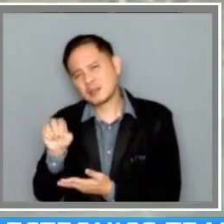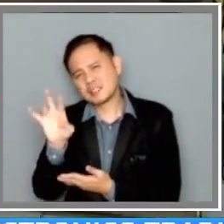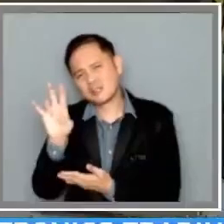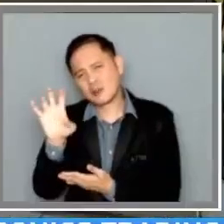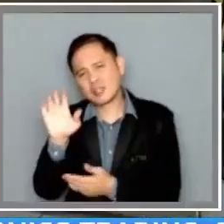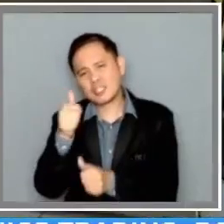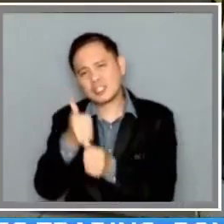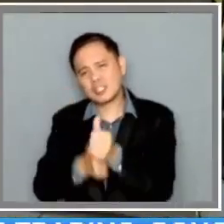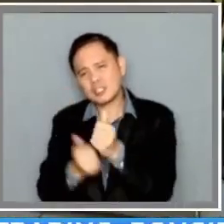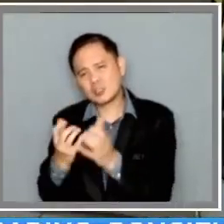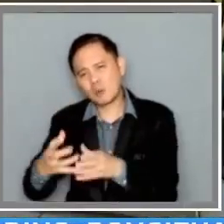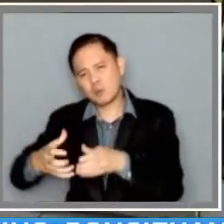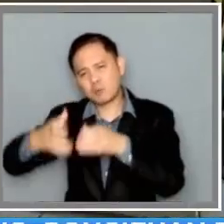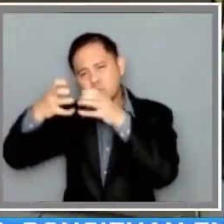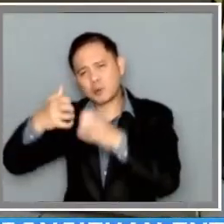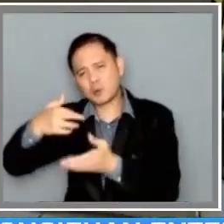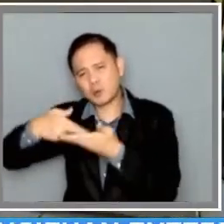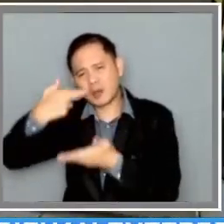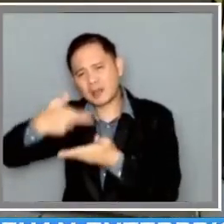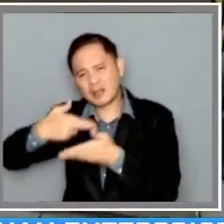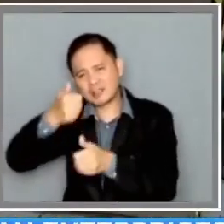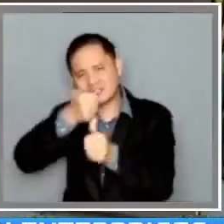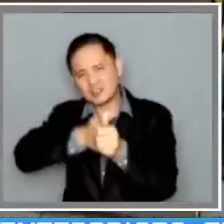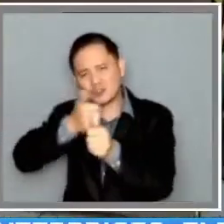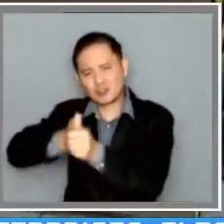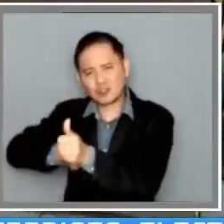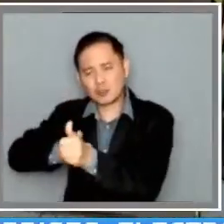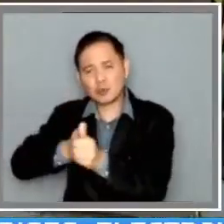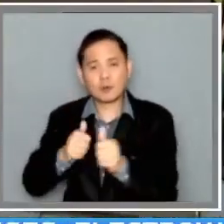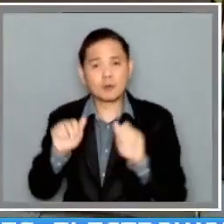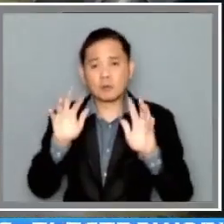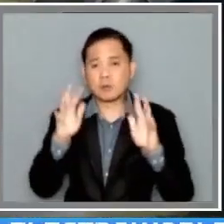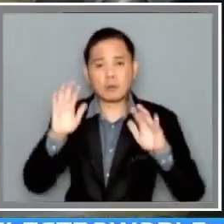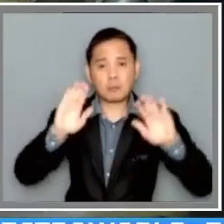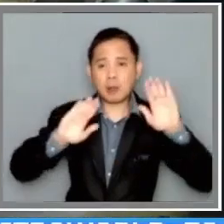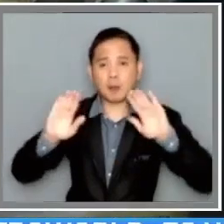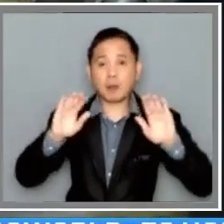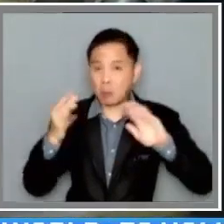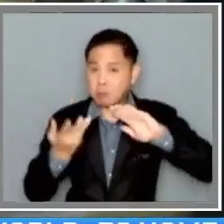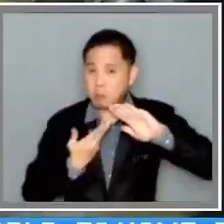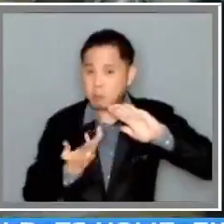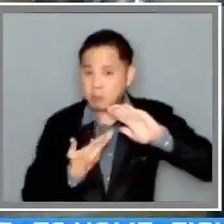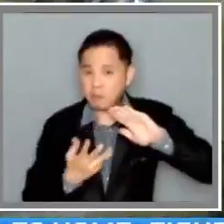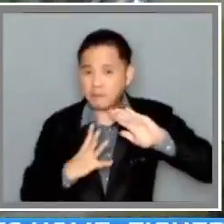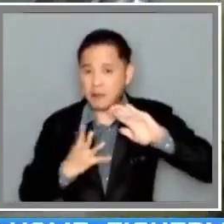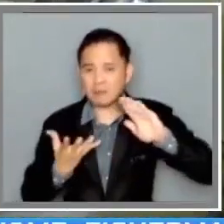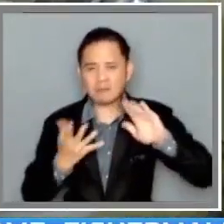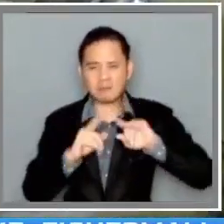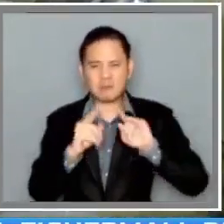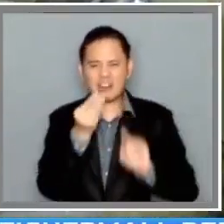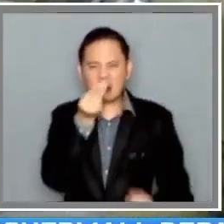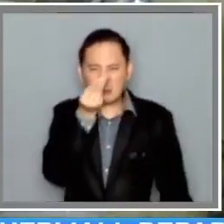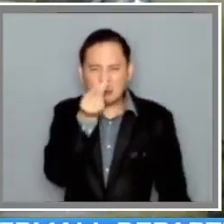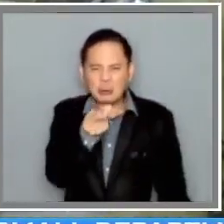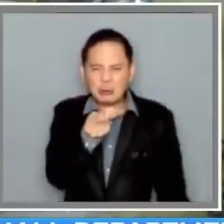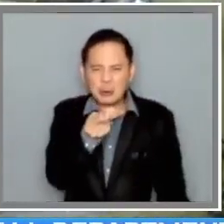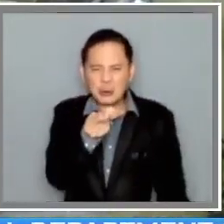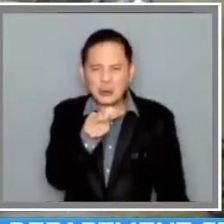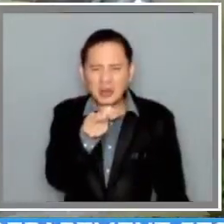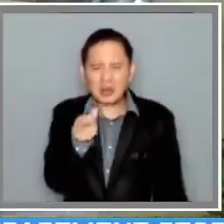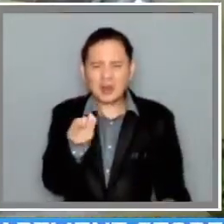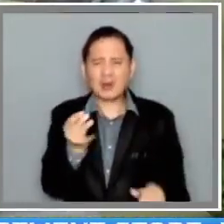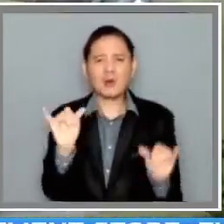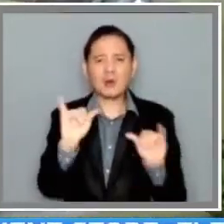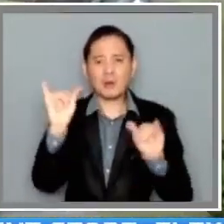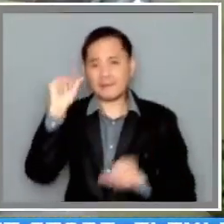bigas. Wala raw sanang problema kung may bumibili. Ang kaso, matumal. Tsaka ang gobyerno nagbibigay